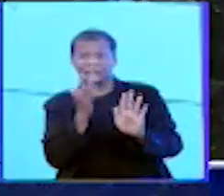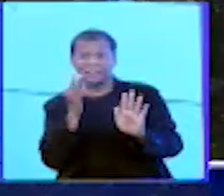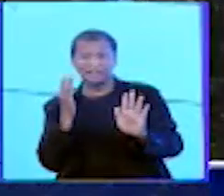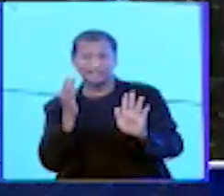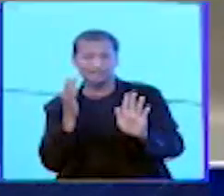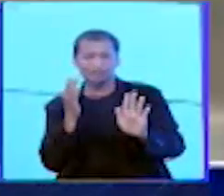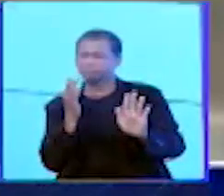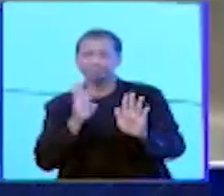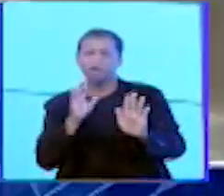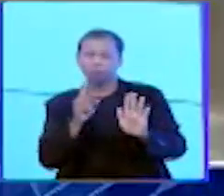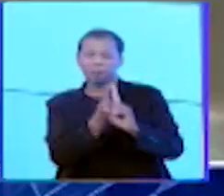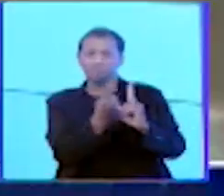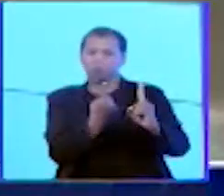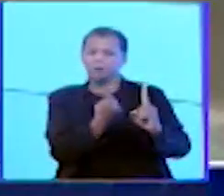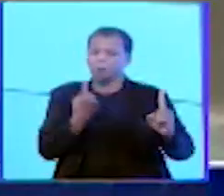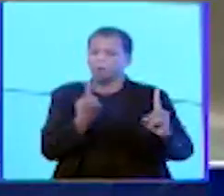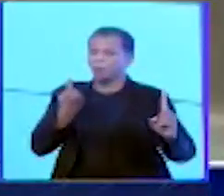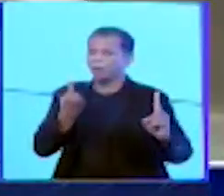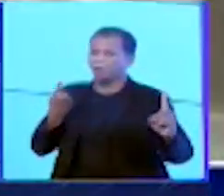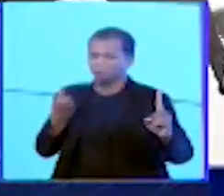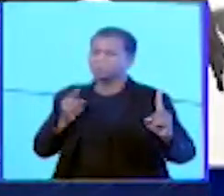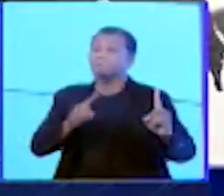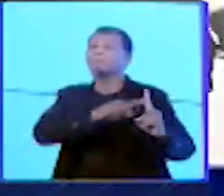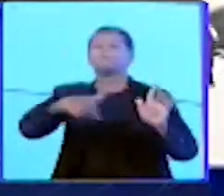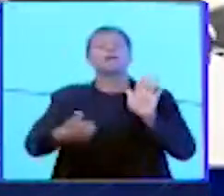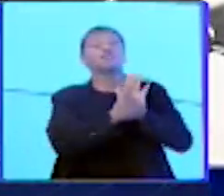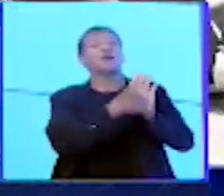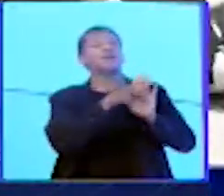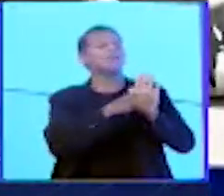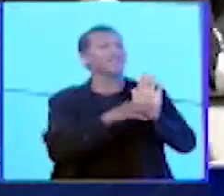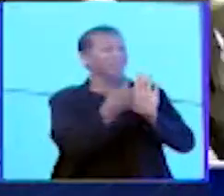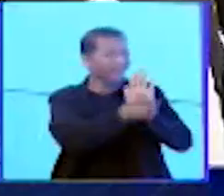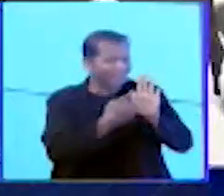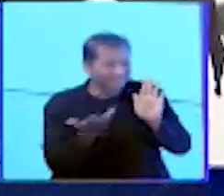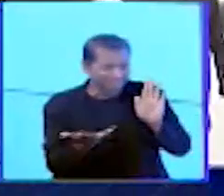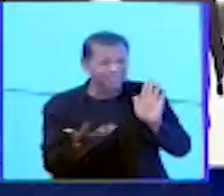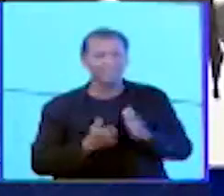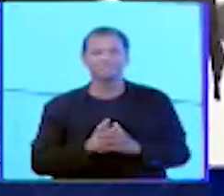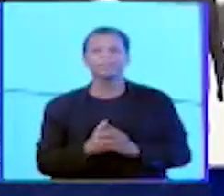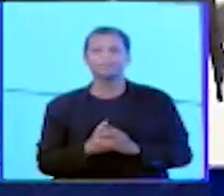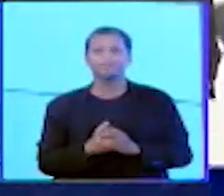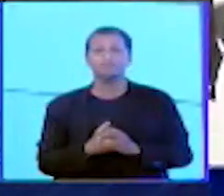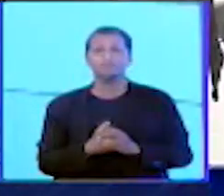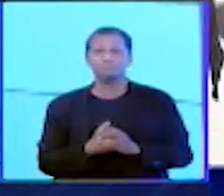tetap patuhi protokol kesehatan yang baik dan benar dengan cara tidak banyak menyentuh bagian